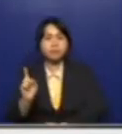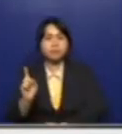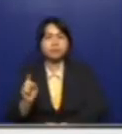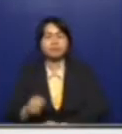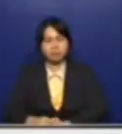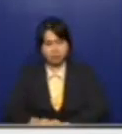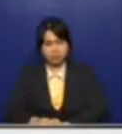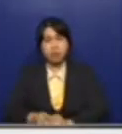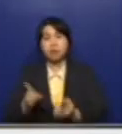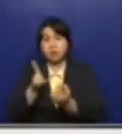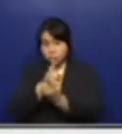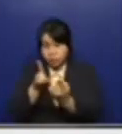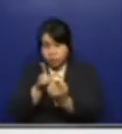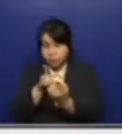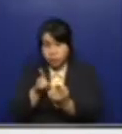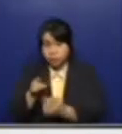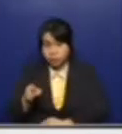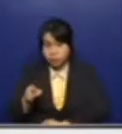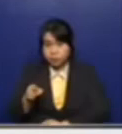สังคม